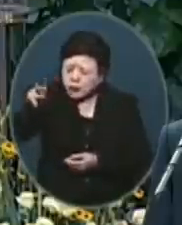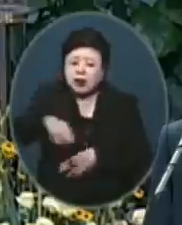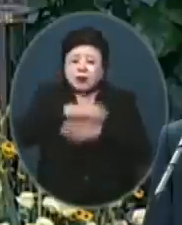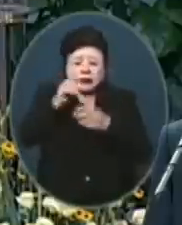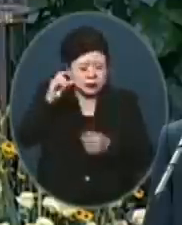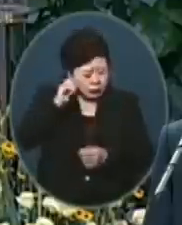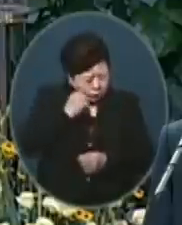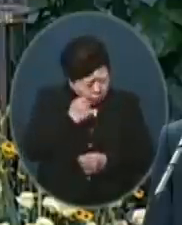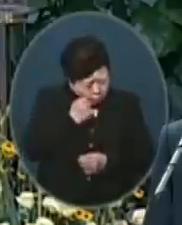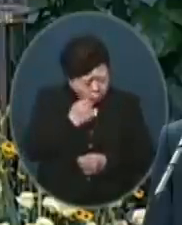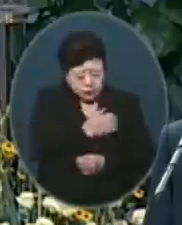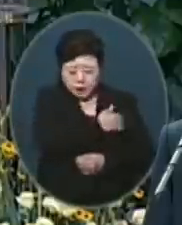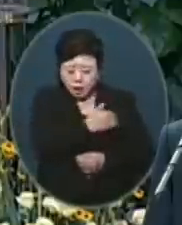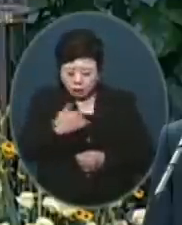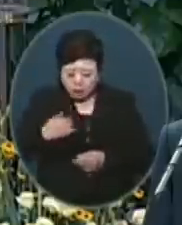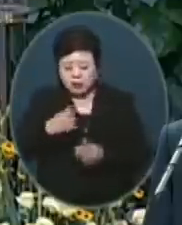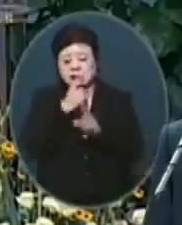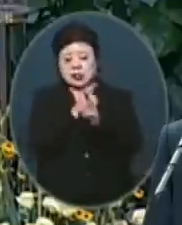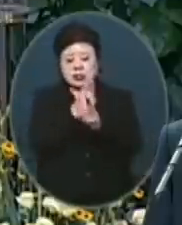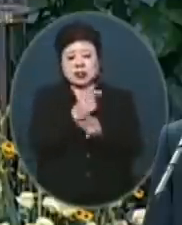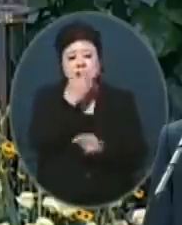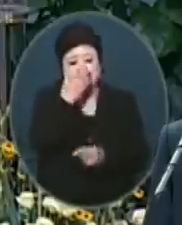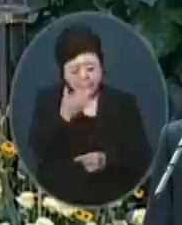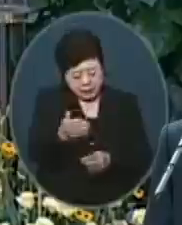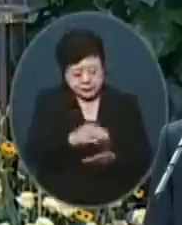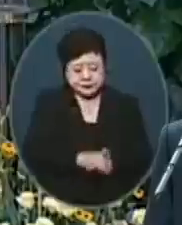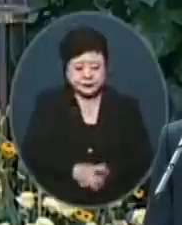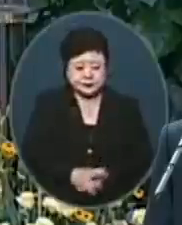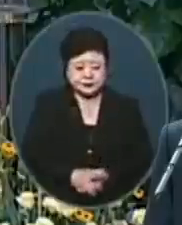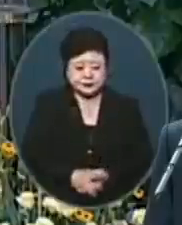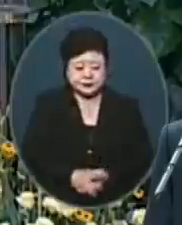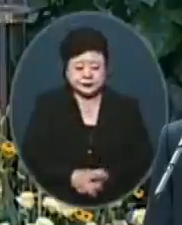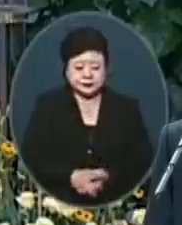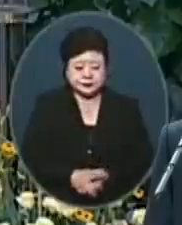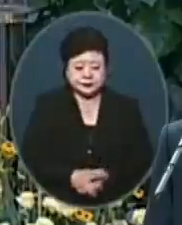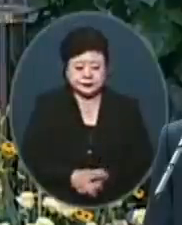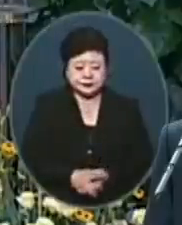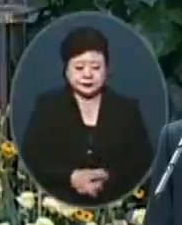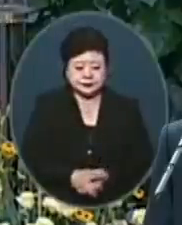모든 어려움을 넉넉히 이겨낼 수 있습니다.